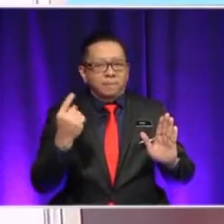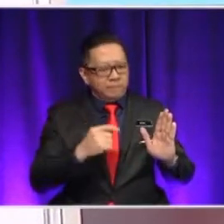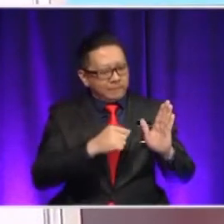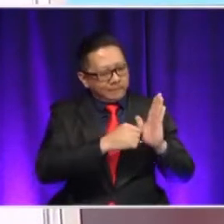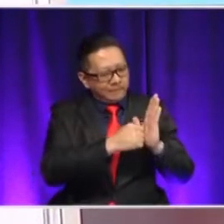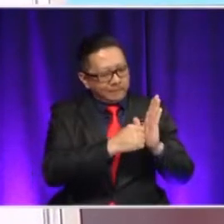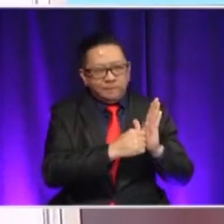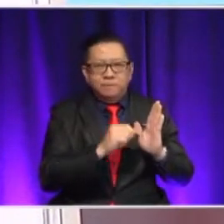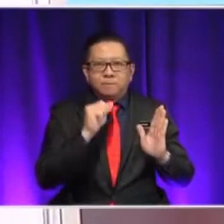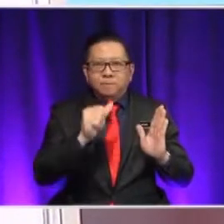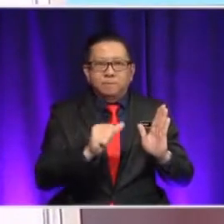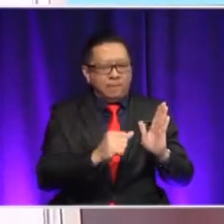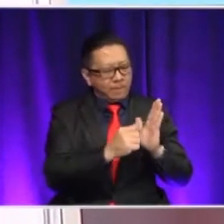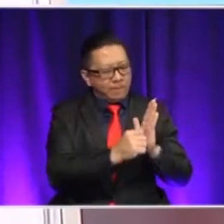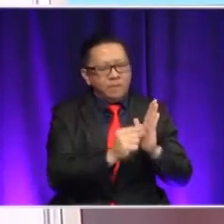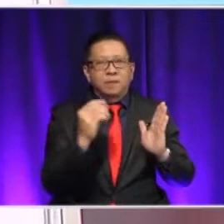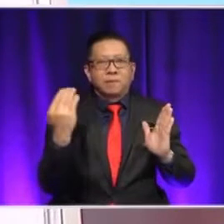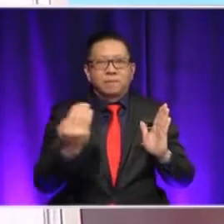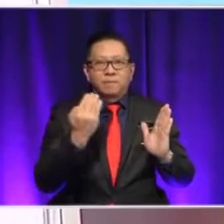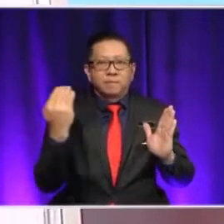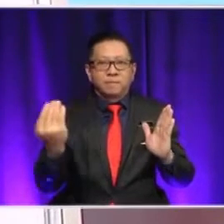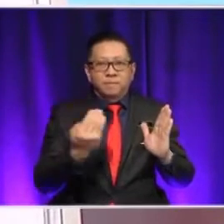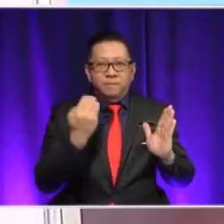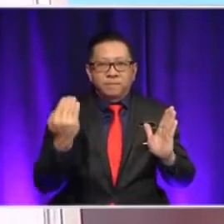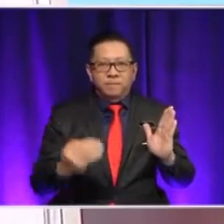lakaran tuh adalah sebagai satu